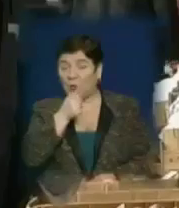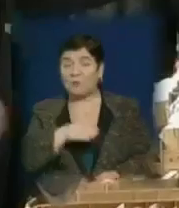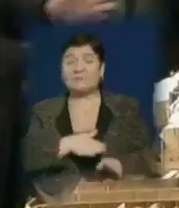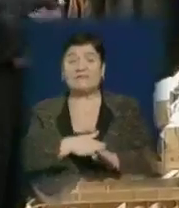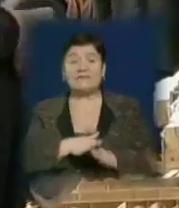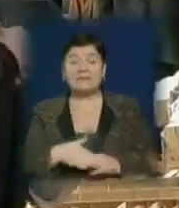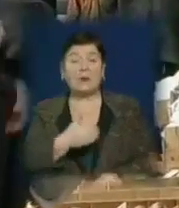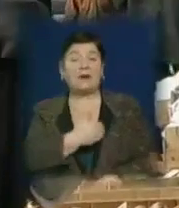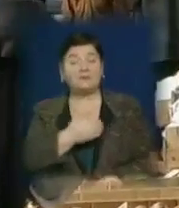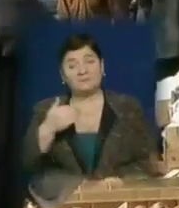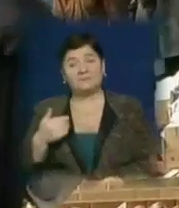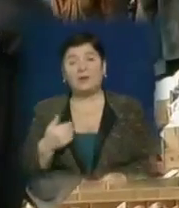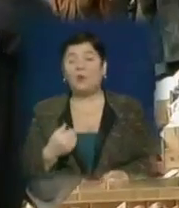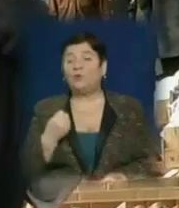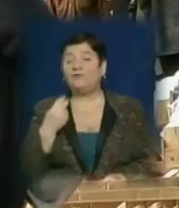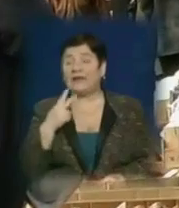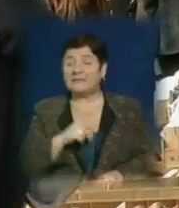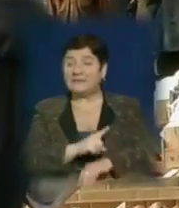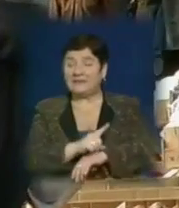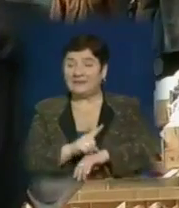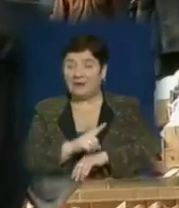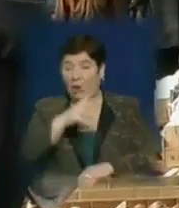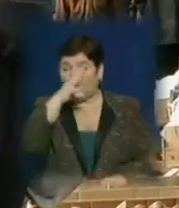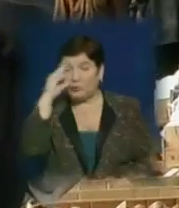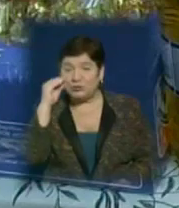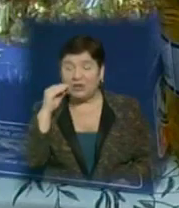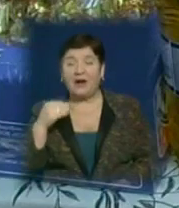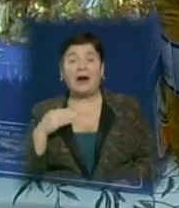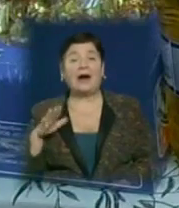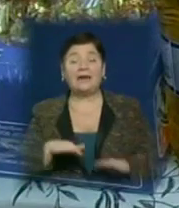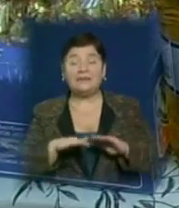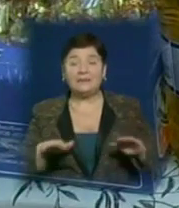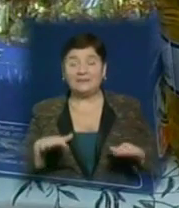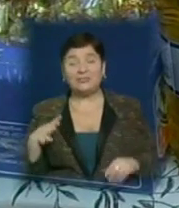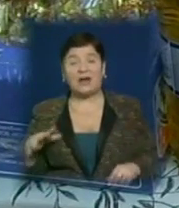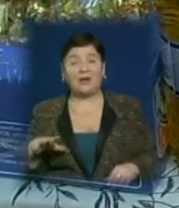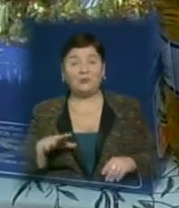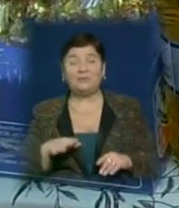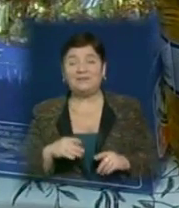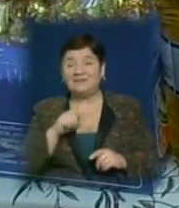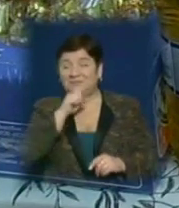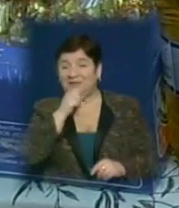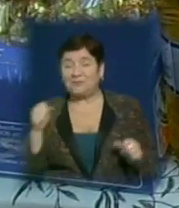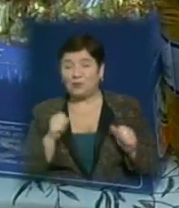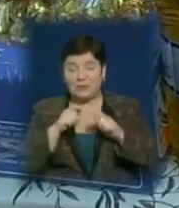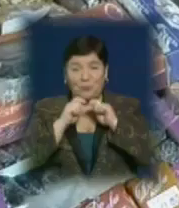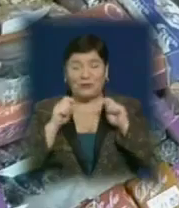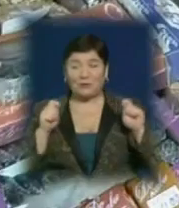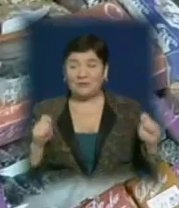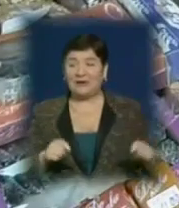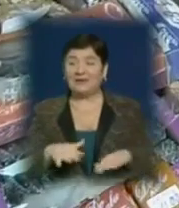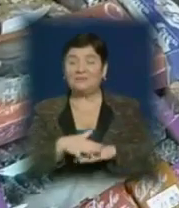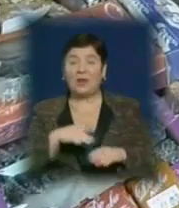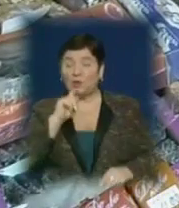здійснення бажань, загаданих о 12-й годині ночі. А діти чекають подарунків від Діда Мороза. До речі, на подарунковий